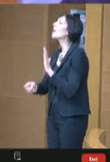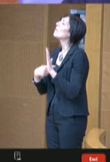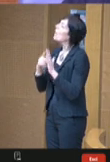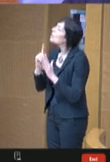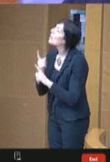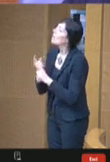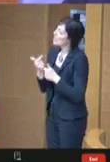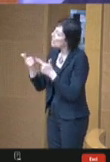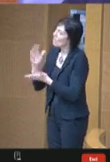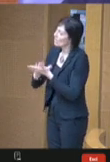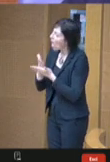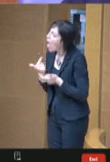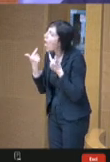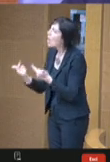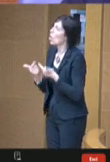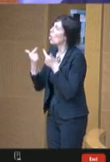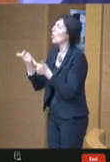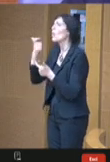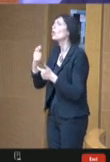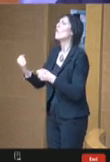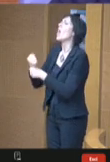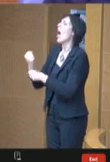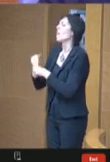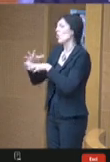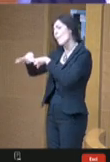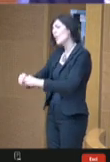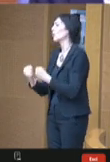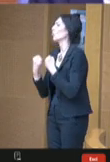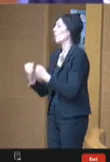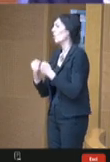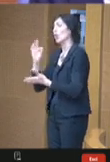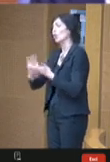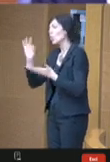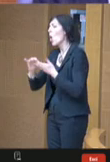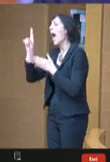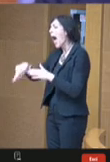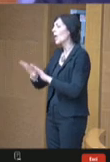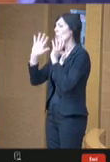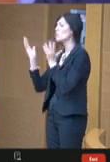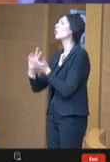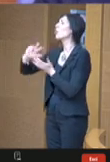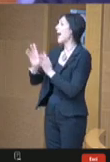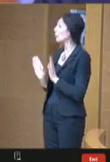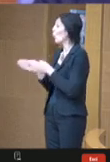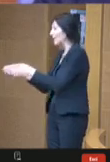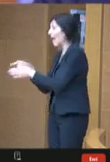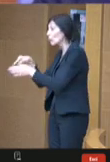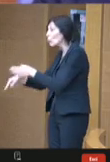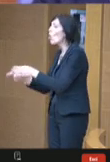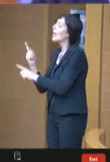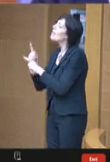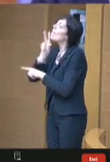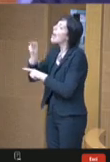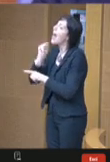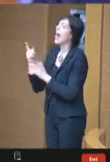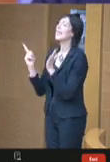viene svolto con tanto impegno, soprattutto nelle scuole, ma anche nel mondo del terzo settore, per parlare di diritti delle